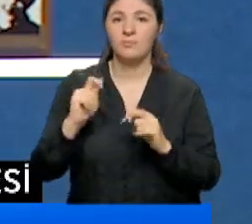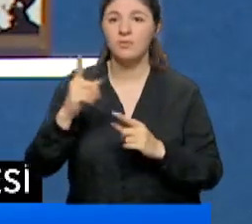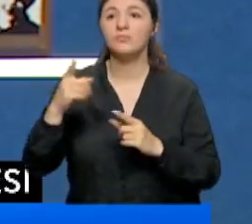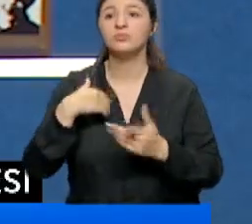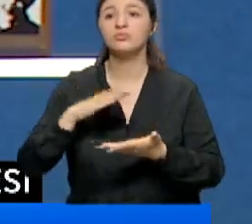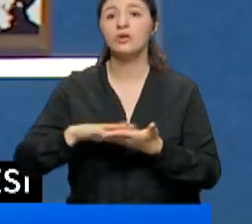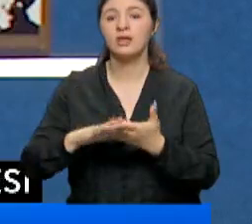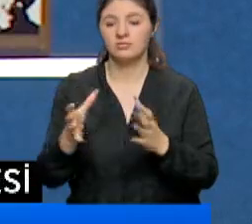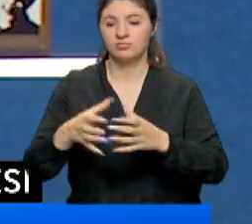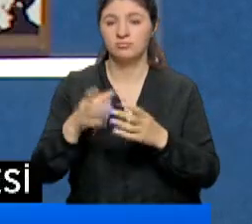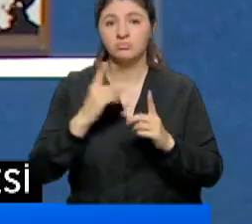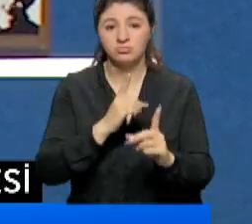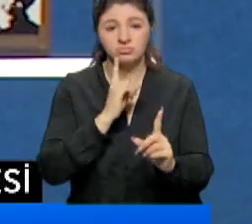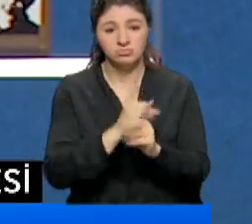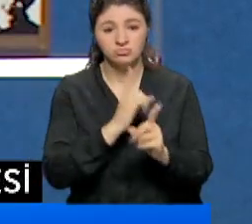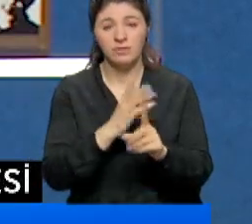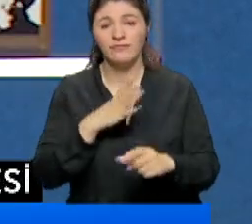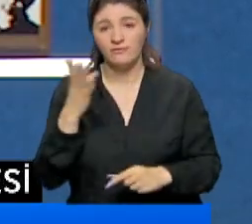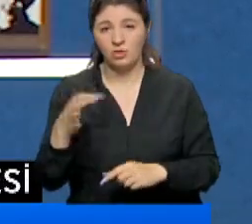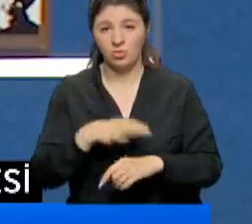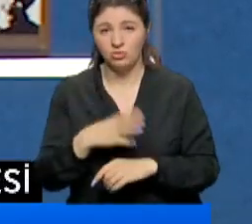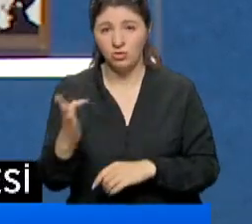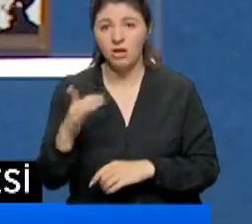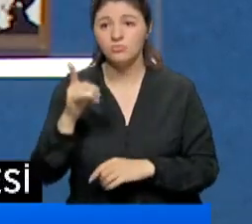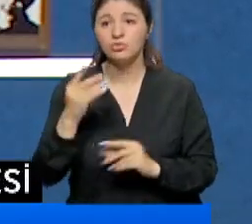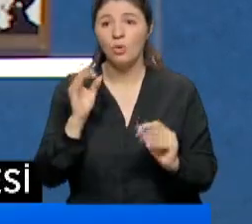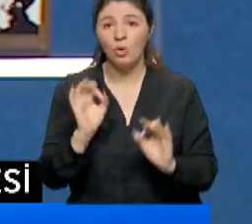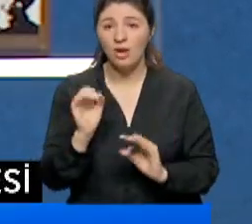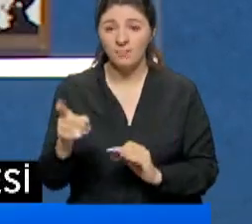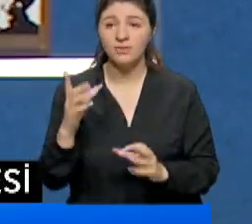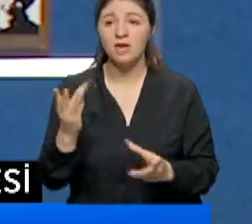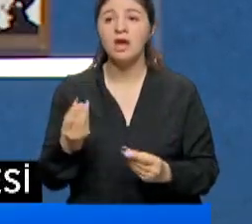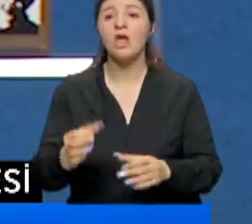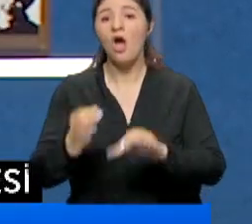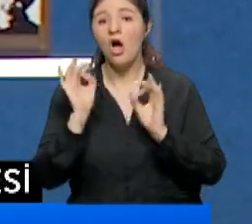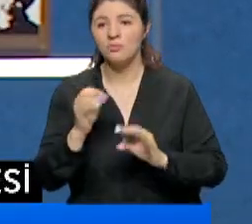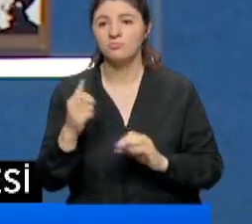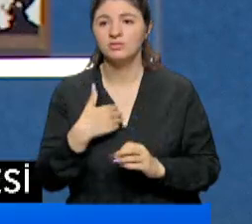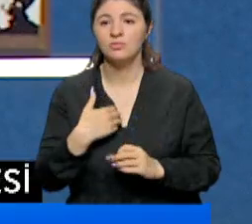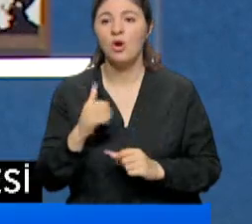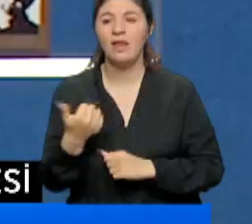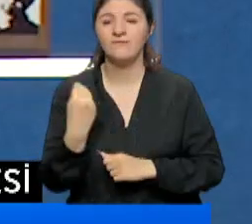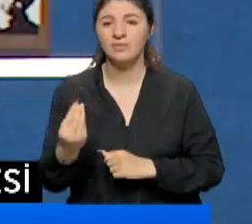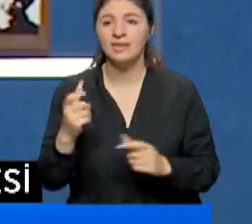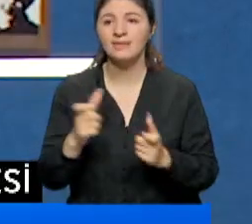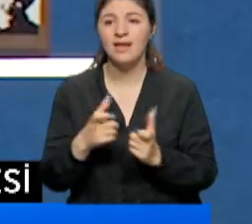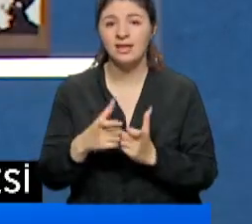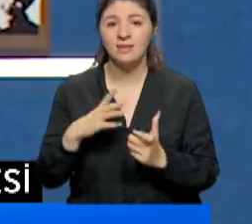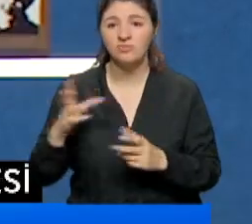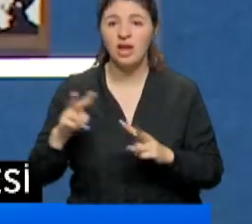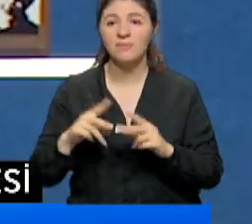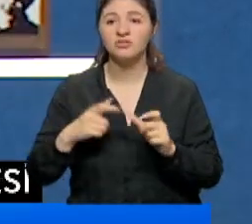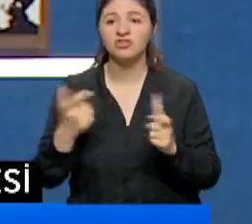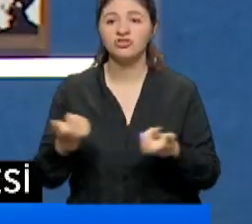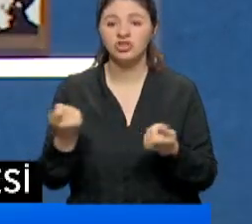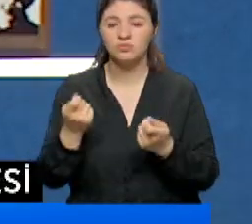ekiplerimiz var bütün ünitelerimiz de Enes merkezlerimizde Bunlar çok önemli daha da önemlisi bizim önemsediğimiz derneklerimiz var